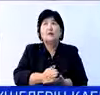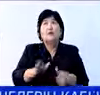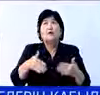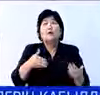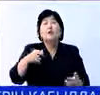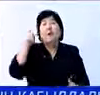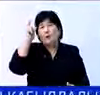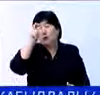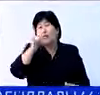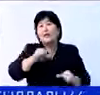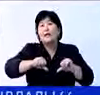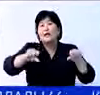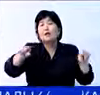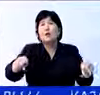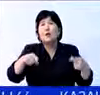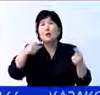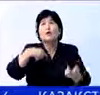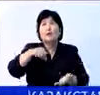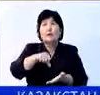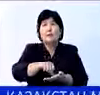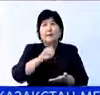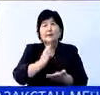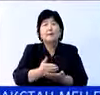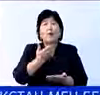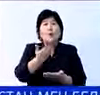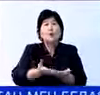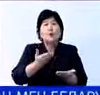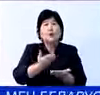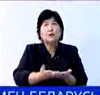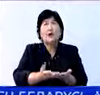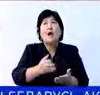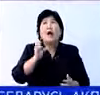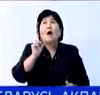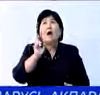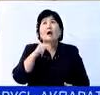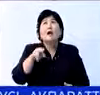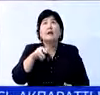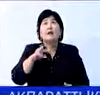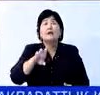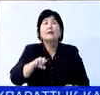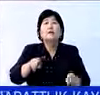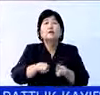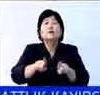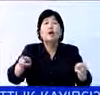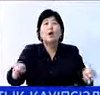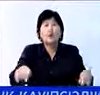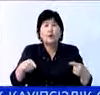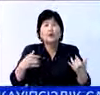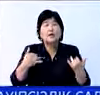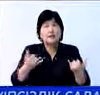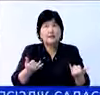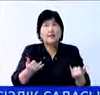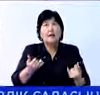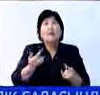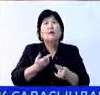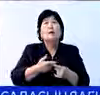түрік кеңесін құрғанда да мен айттым ұсынысты. Академияны, түрік академиясын құрғанда мен айттым. Түрік